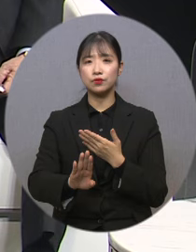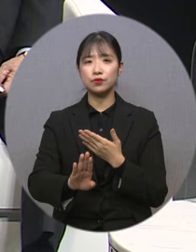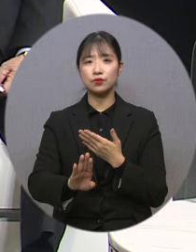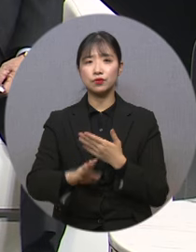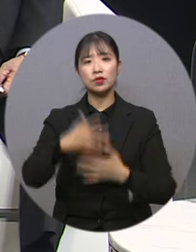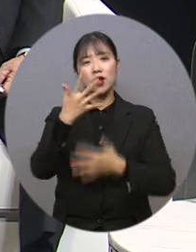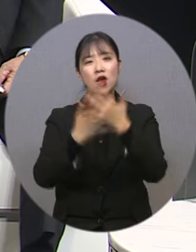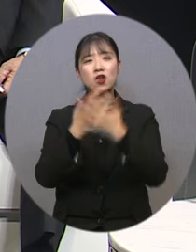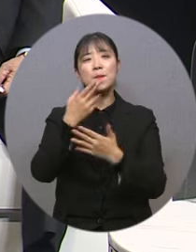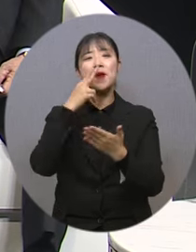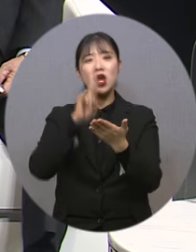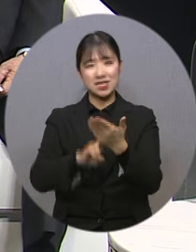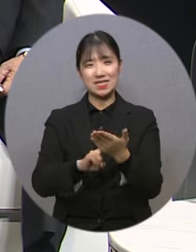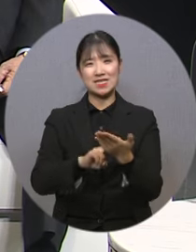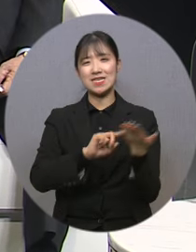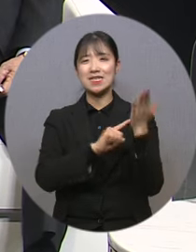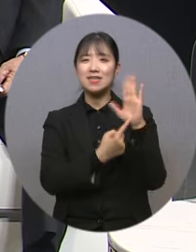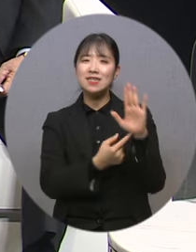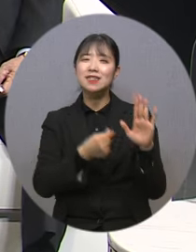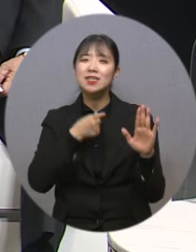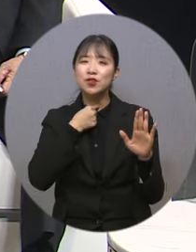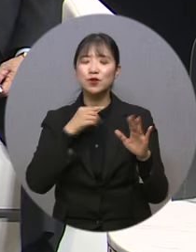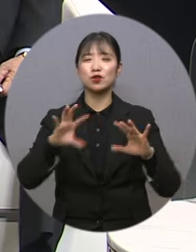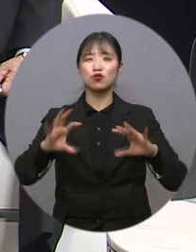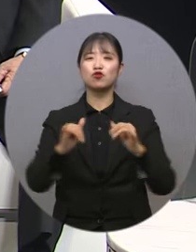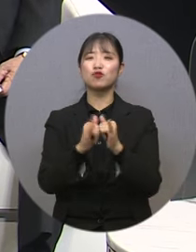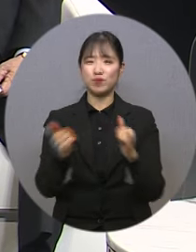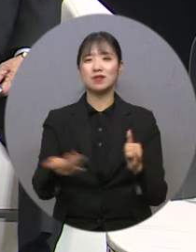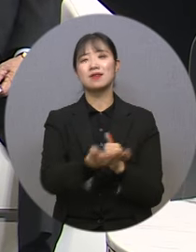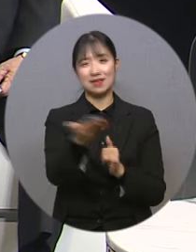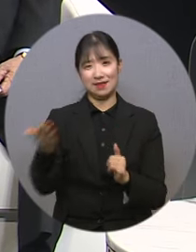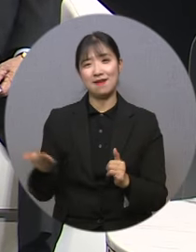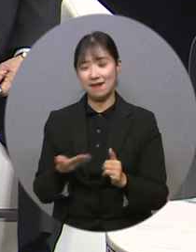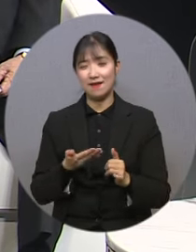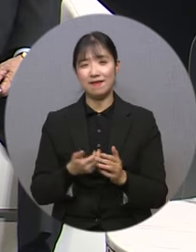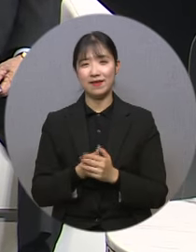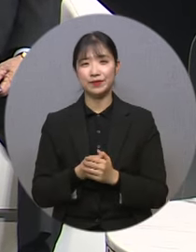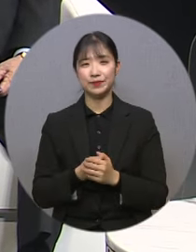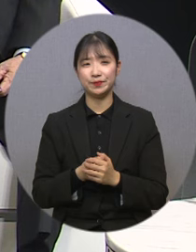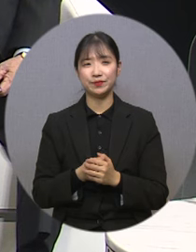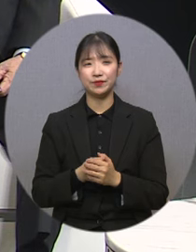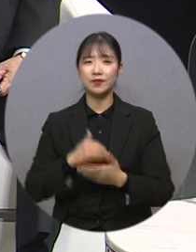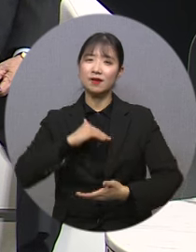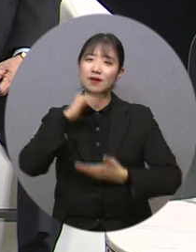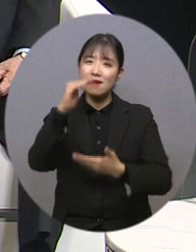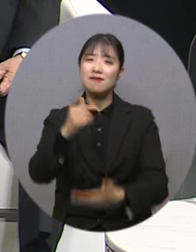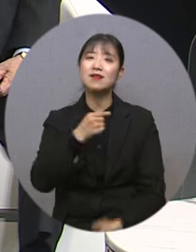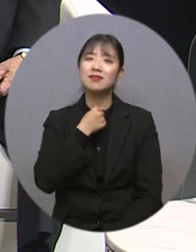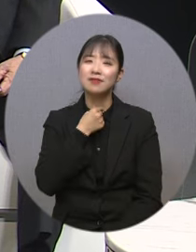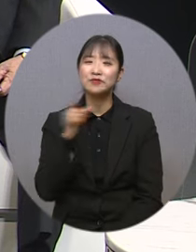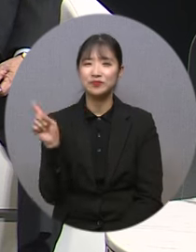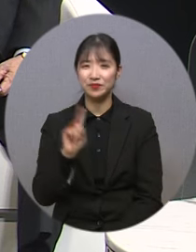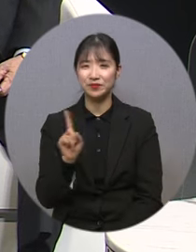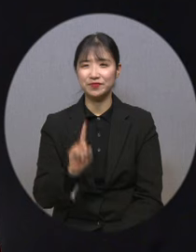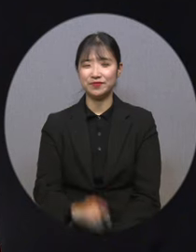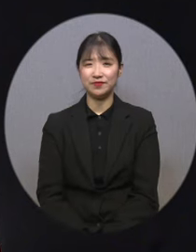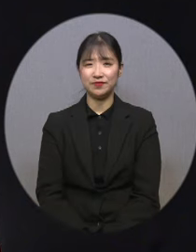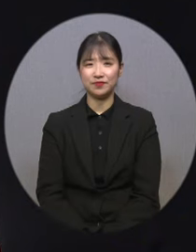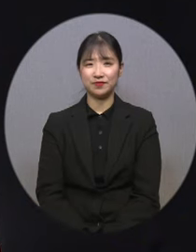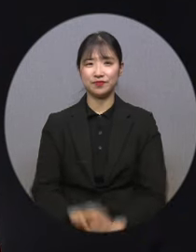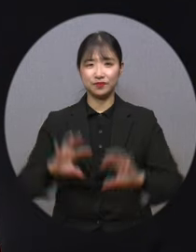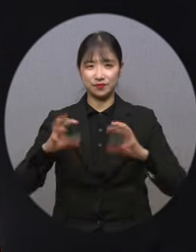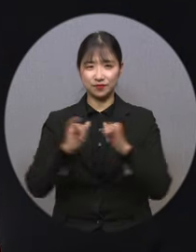영상편지를 1 쓰신다면 은 국민들에게 4 뭐라고 쓰실 지 한 말씀 화